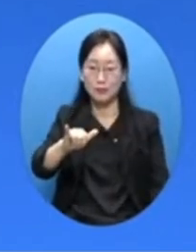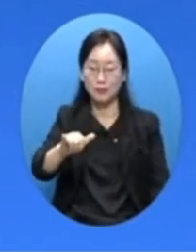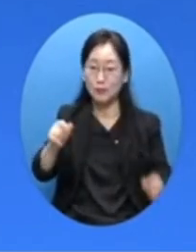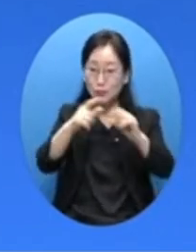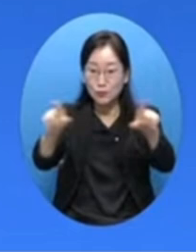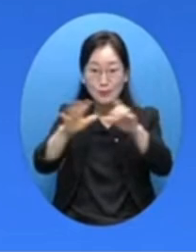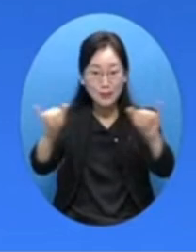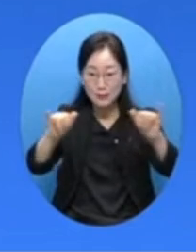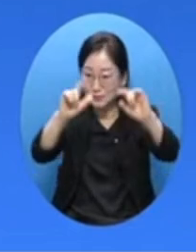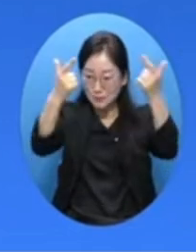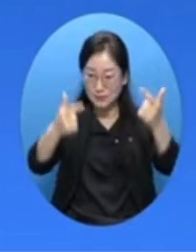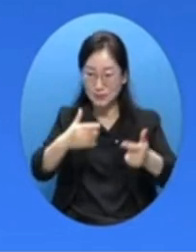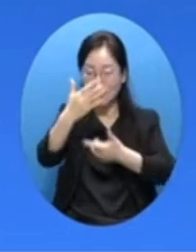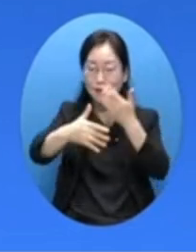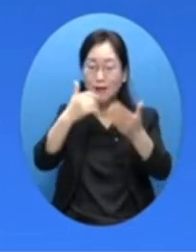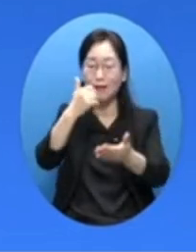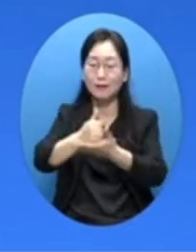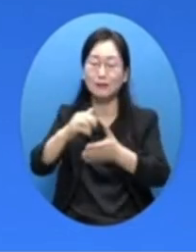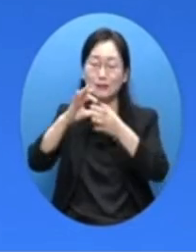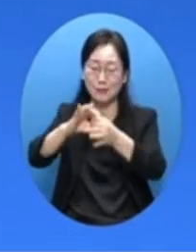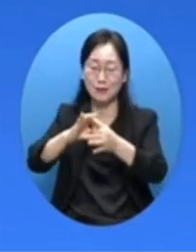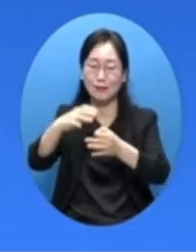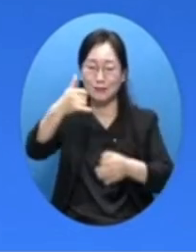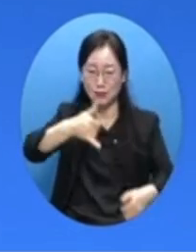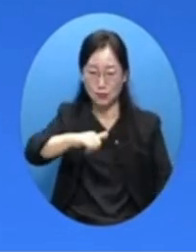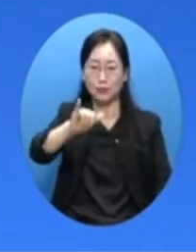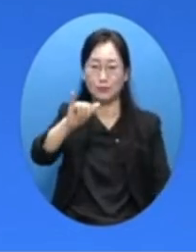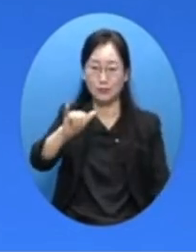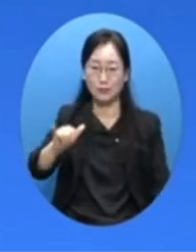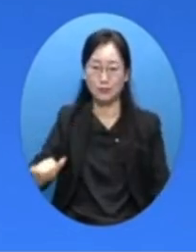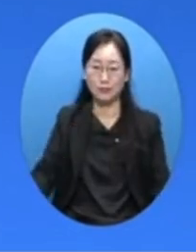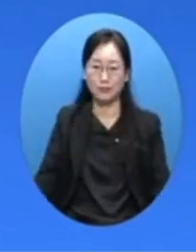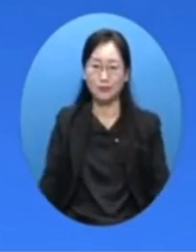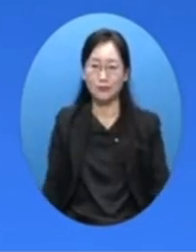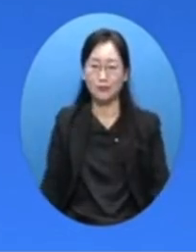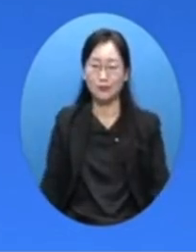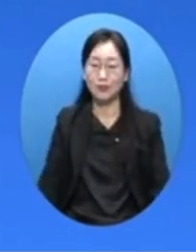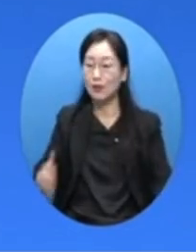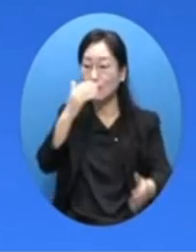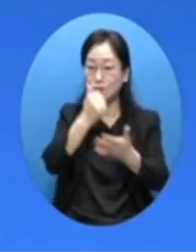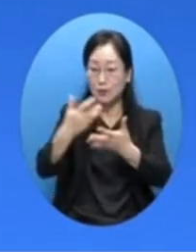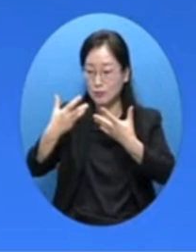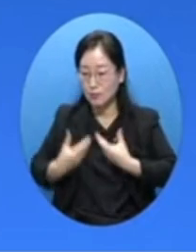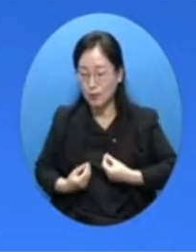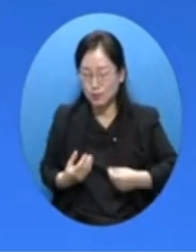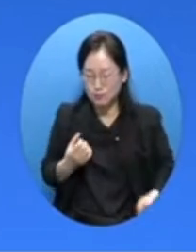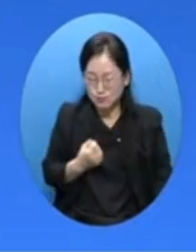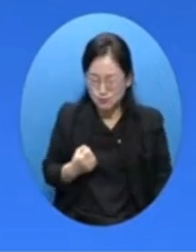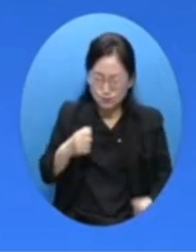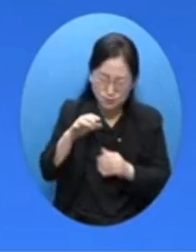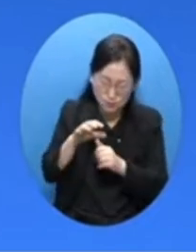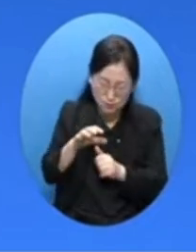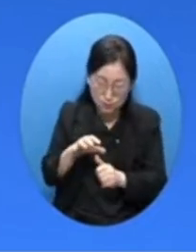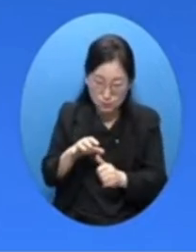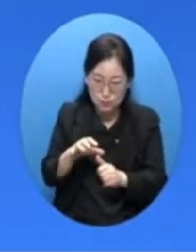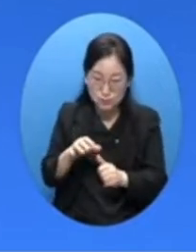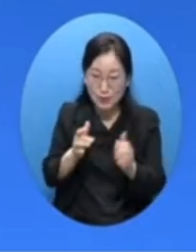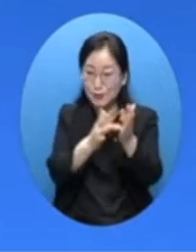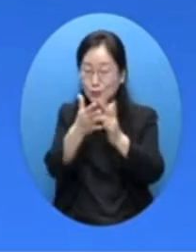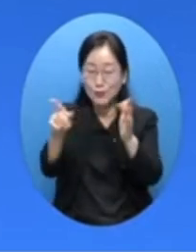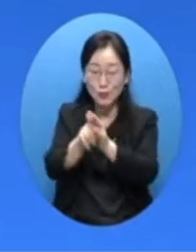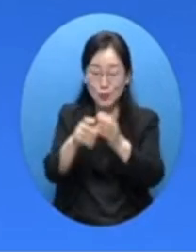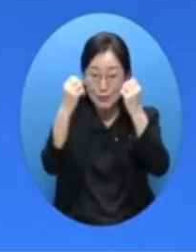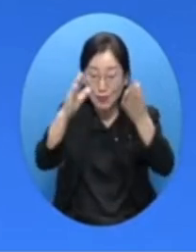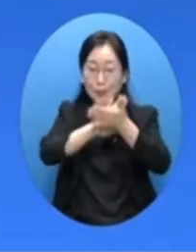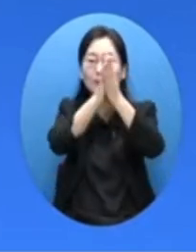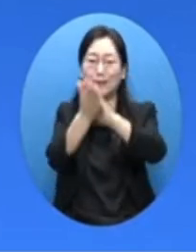보통 사람이 아니라 복받은 하나님의 자녀들인 것입니다. 죄와 절망 가운데 살던 우리들이 예수 믿고 새 사람이